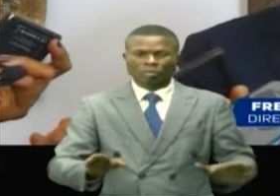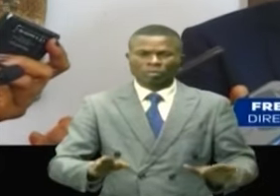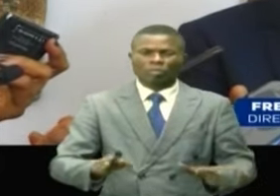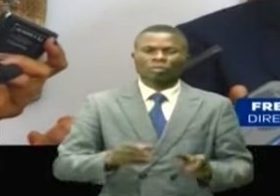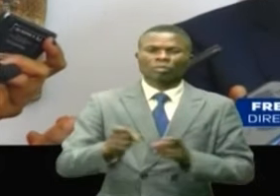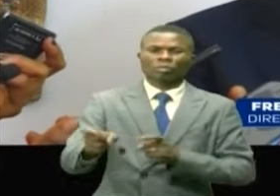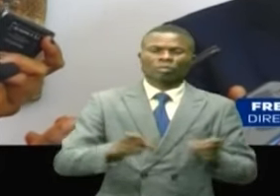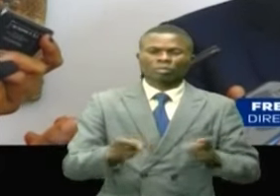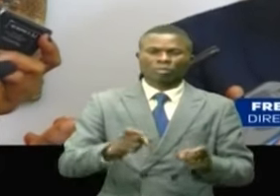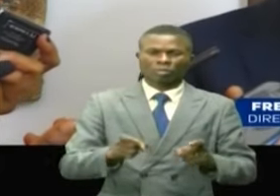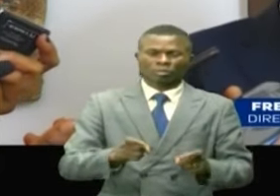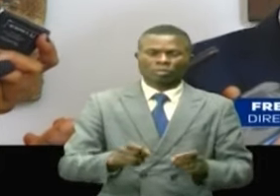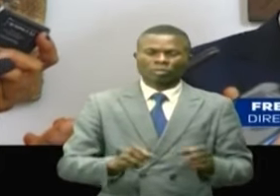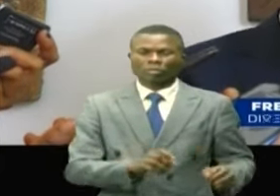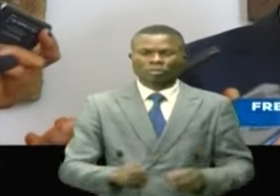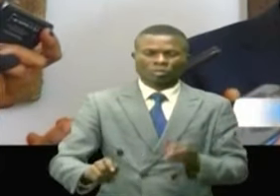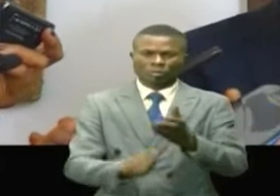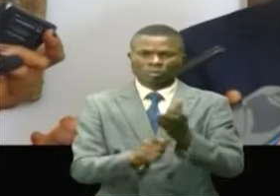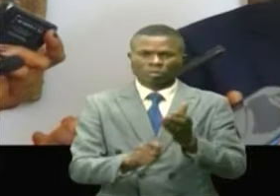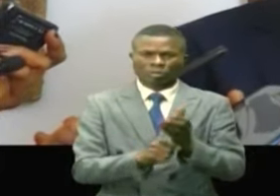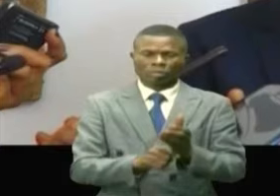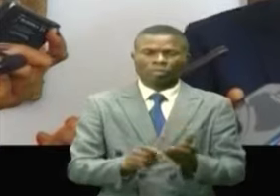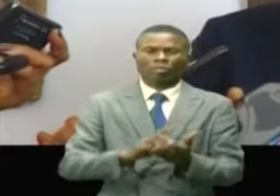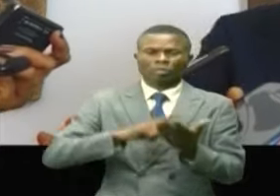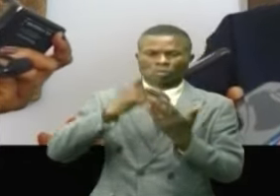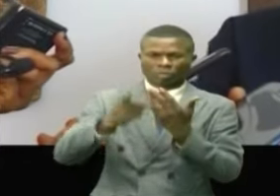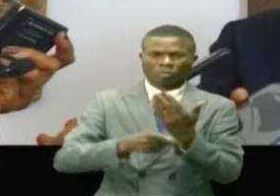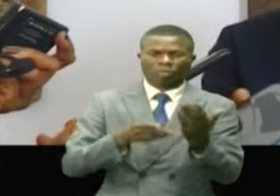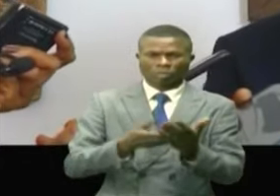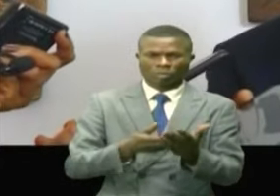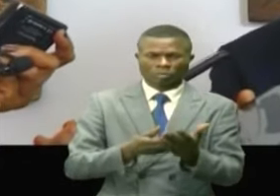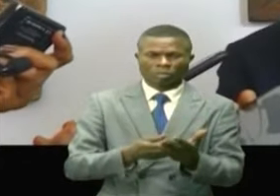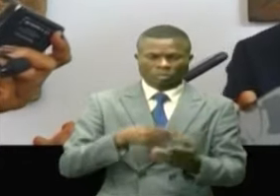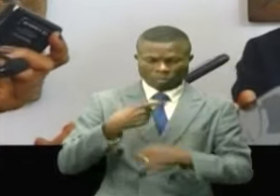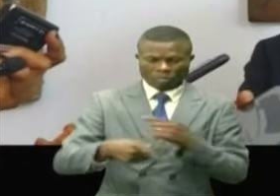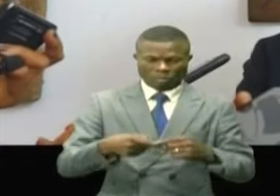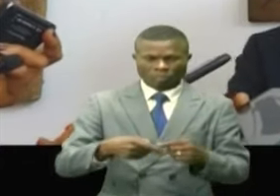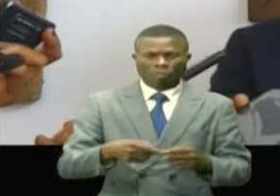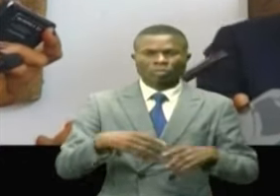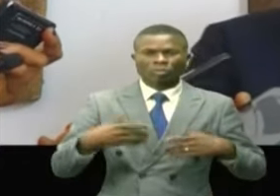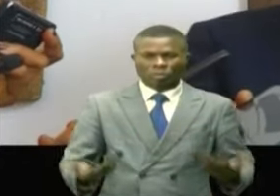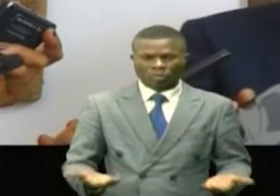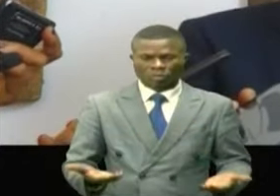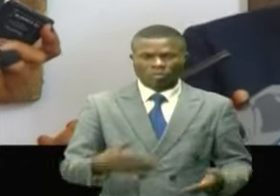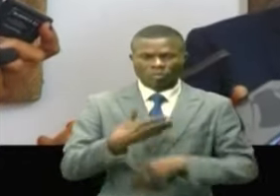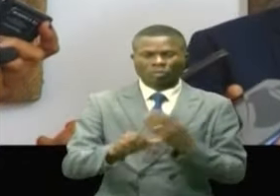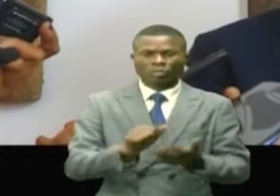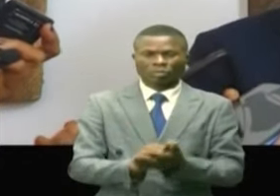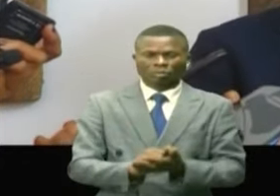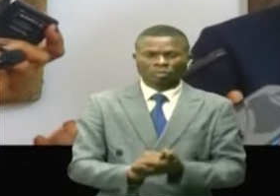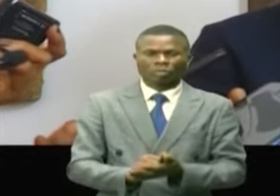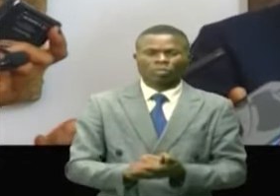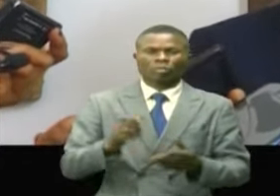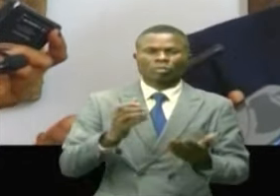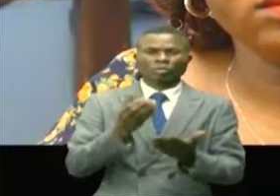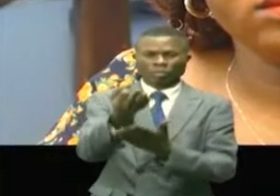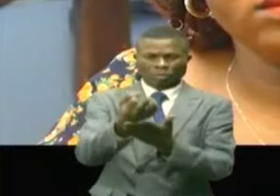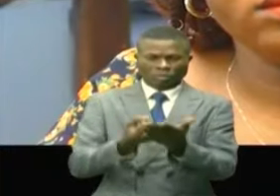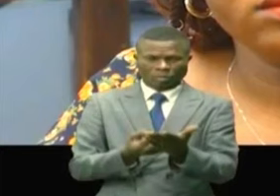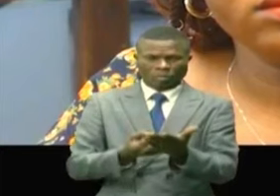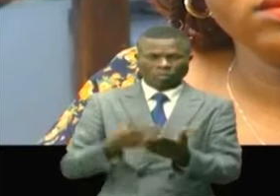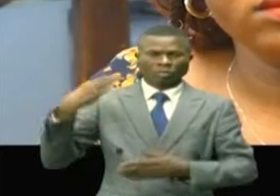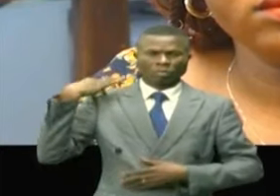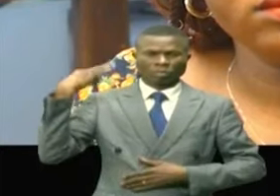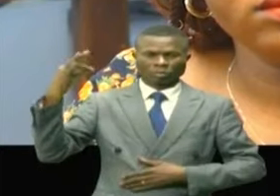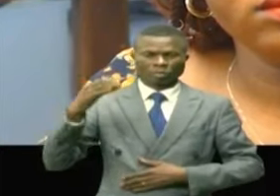gestion de vision stratégique des porteurs de projets alors concrètement comment ça va se passer donc sur base d'un formulaire de candidature en fait